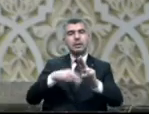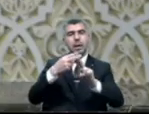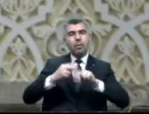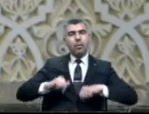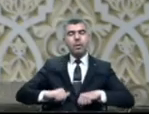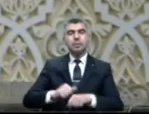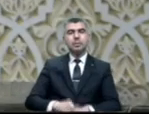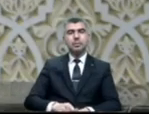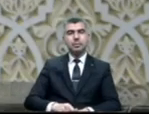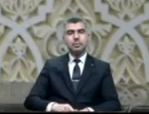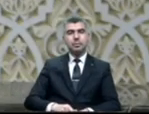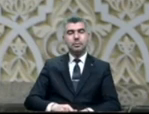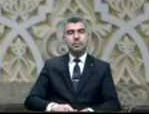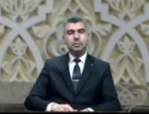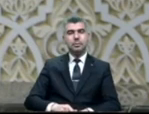الوزير.